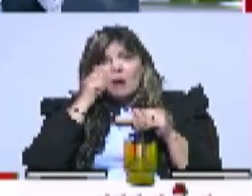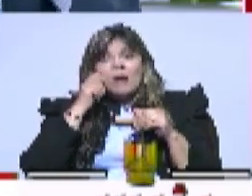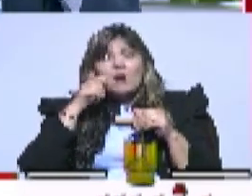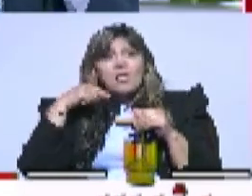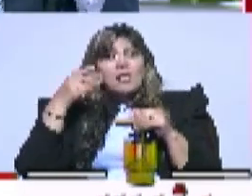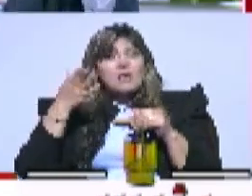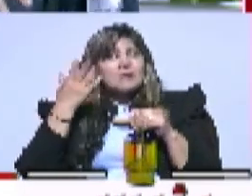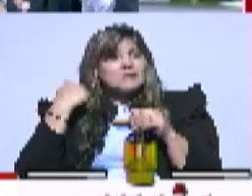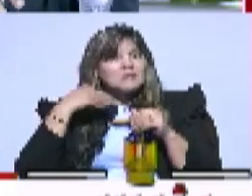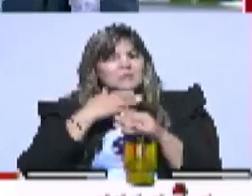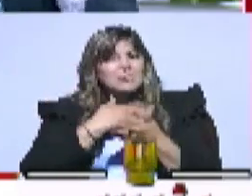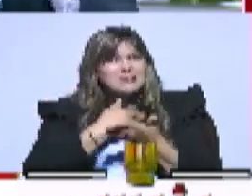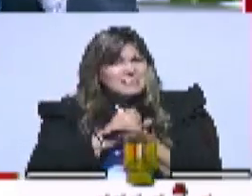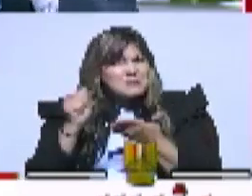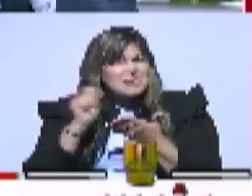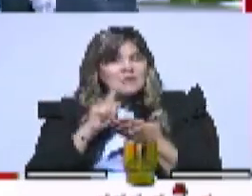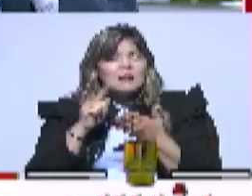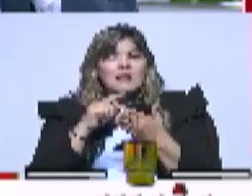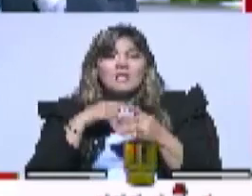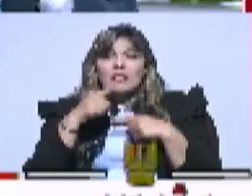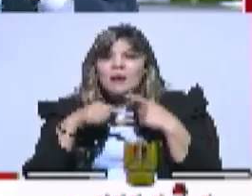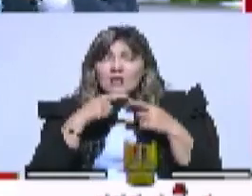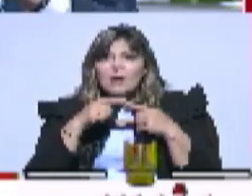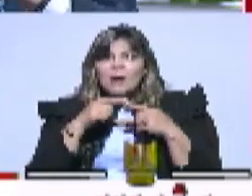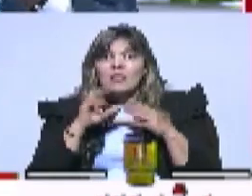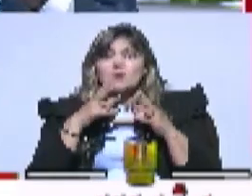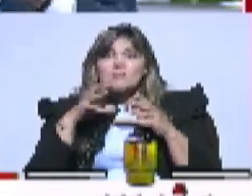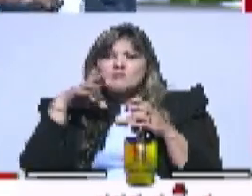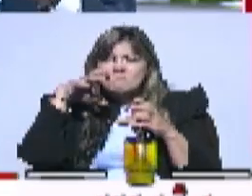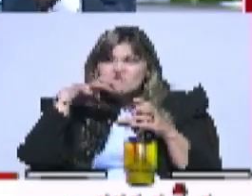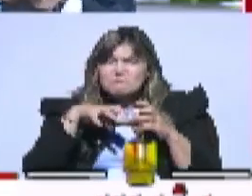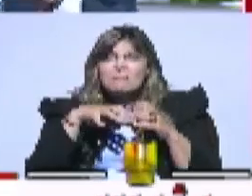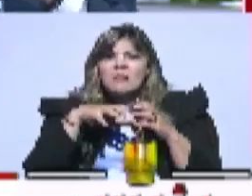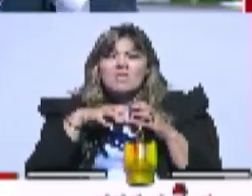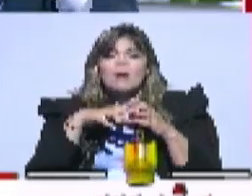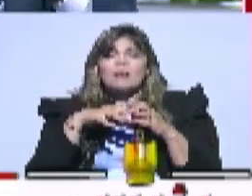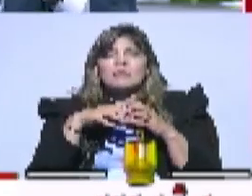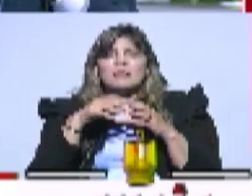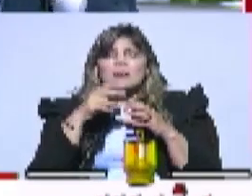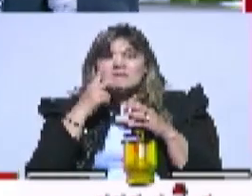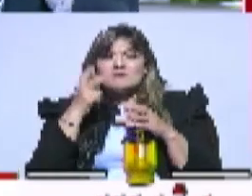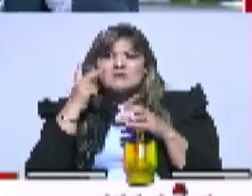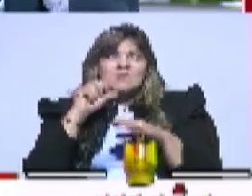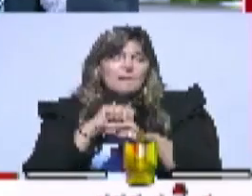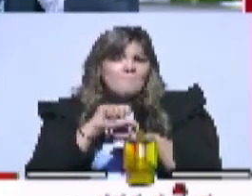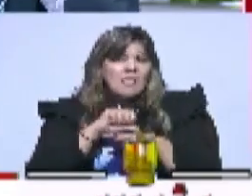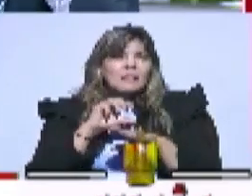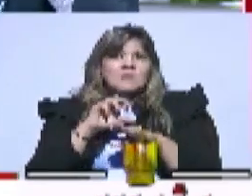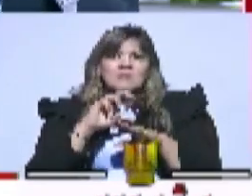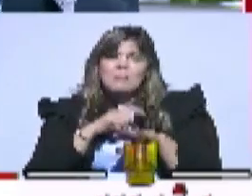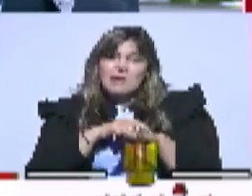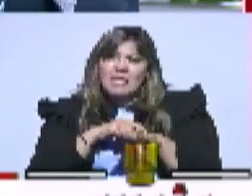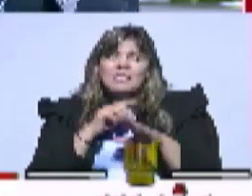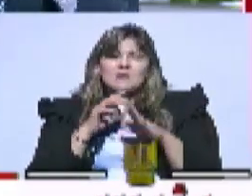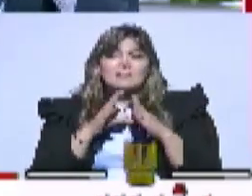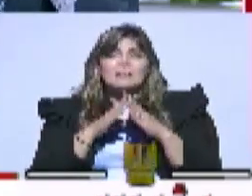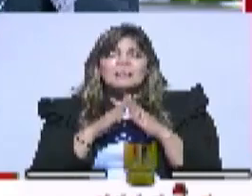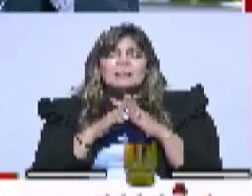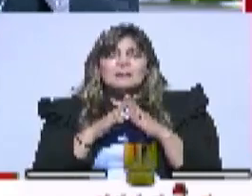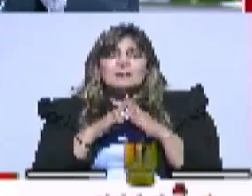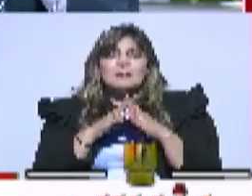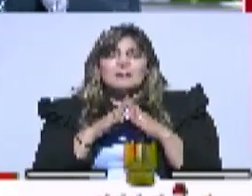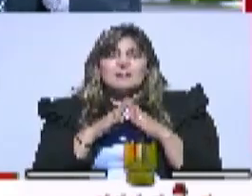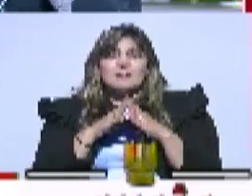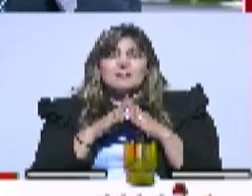تتوارى نتيجة ضغوط، نتيجة عدم موائمة في الزمان في المكان، لكن لا